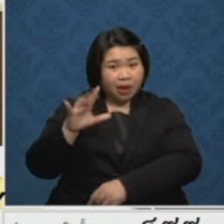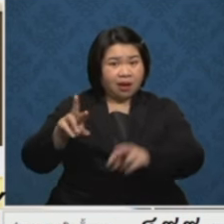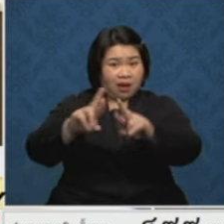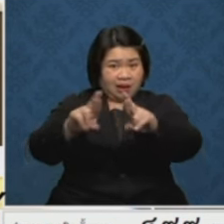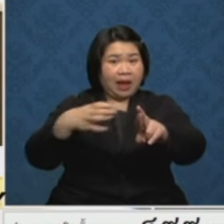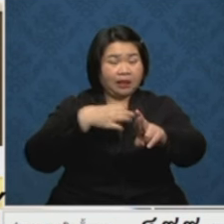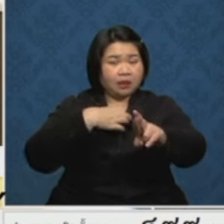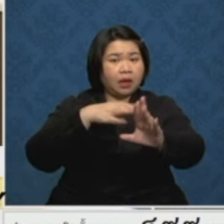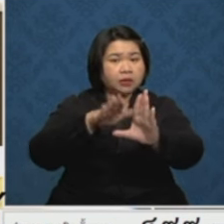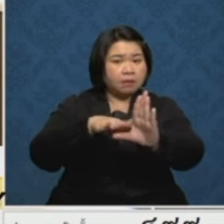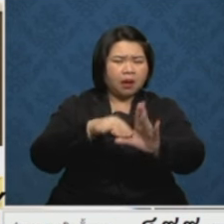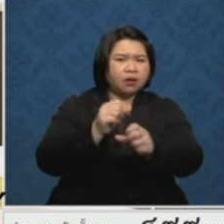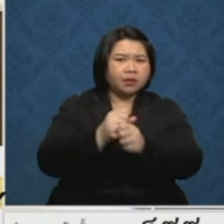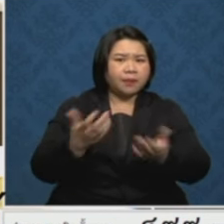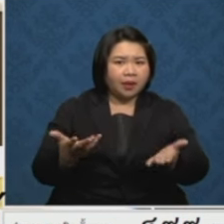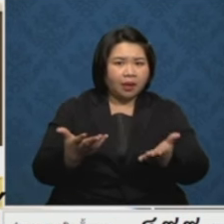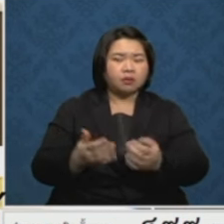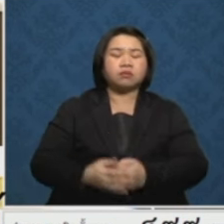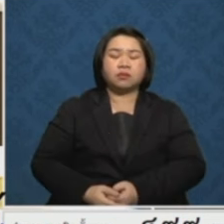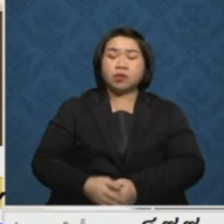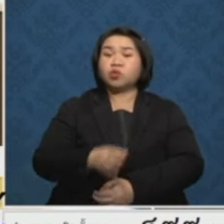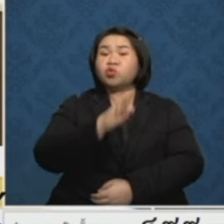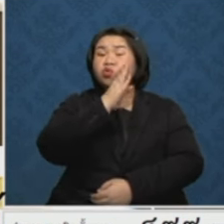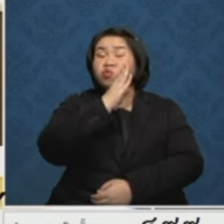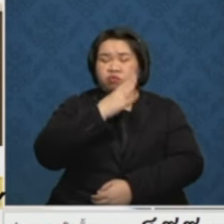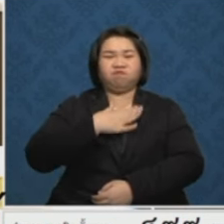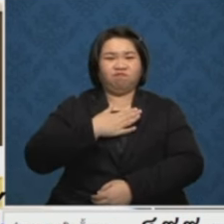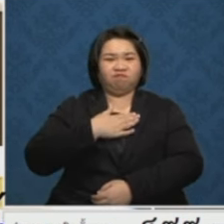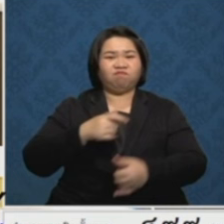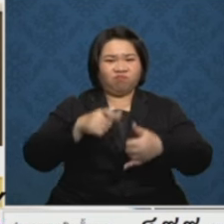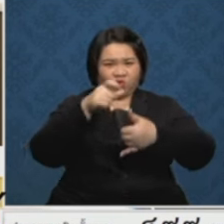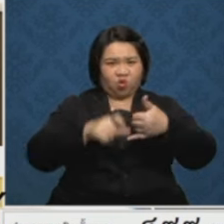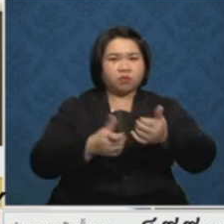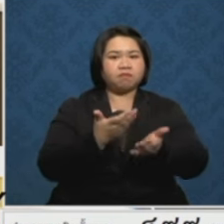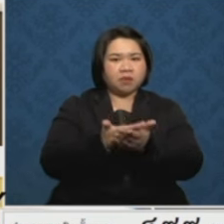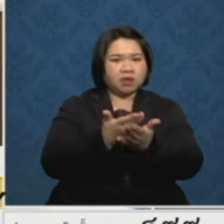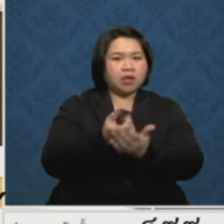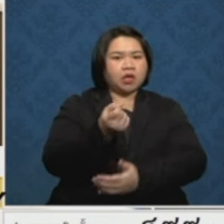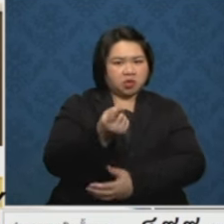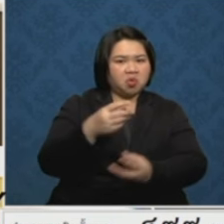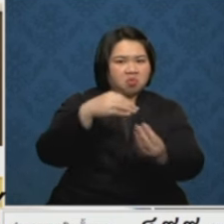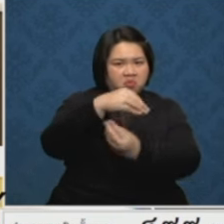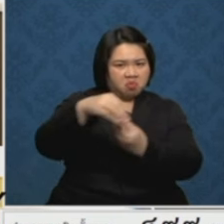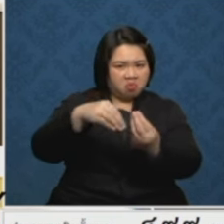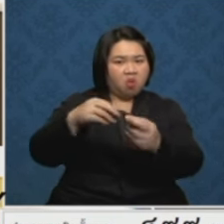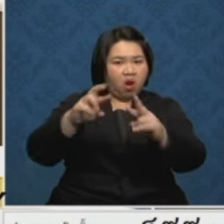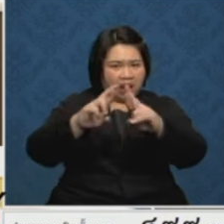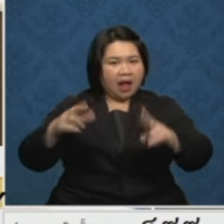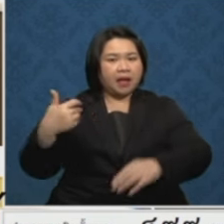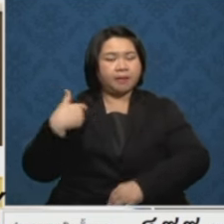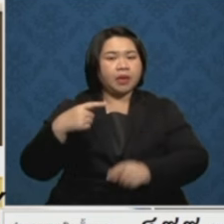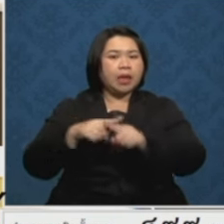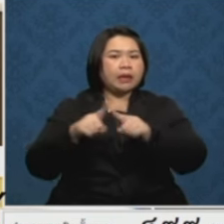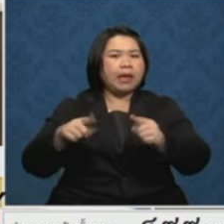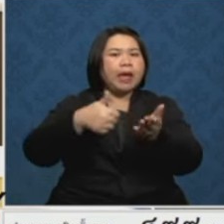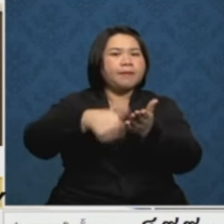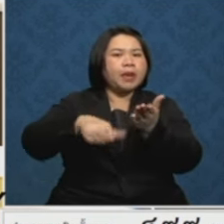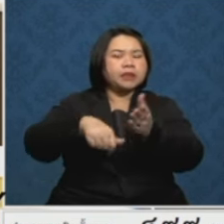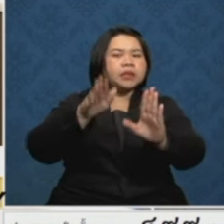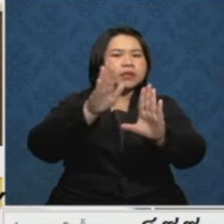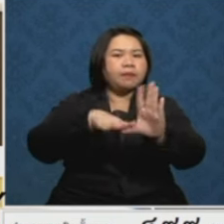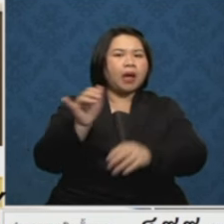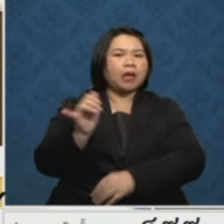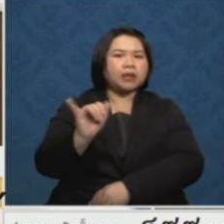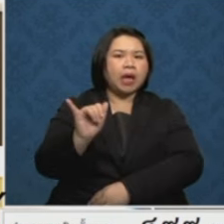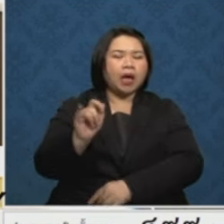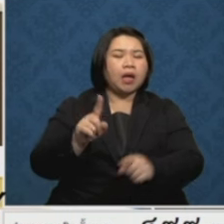ไงหรือแม้แต่คนที่อยากที่จะลงทะเบียนพร้อมแล้วที่จะพอมีเงินสดพร้อมหมุนแต่ยังไม่ได้อยู่ในฐานภาษีแต่ว่าอยาก